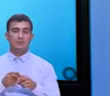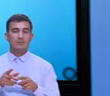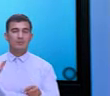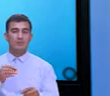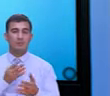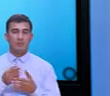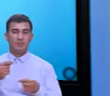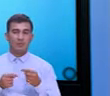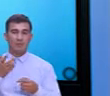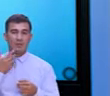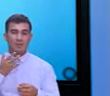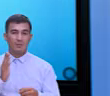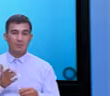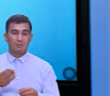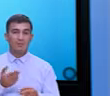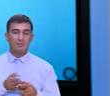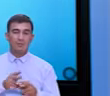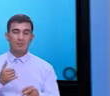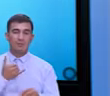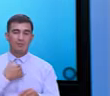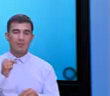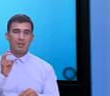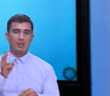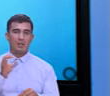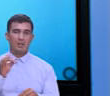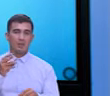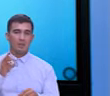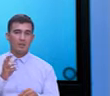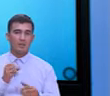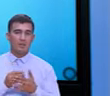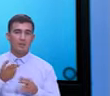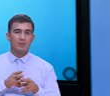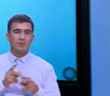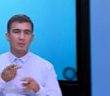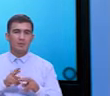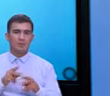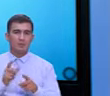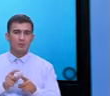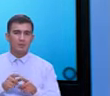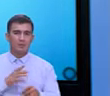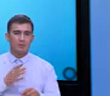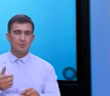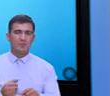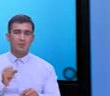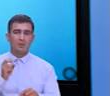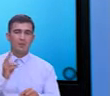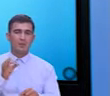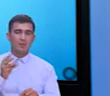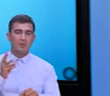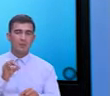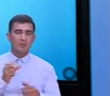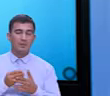Kesmalarni taqqoslaganda bizda aksiomalar mavjud. Aksioma degani nima edi? Aksioma isbot